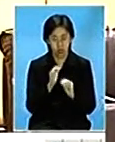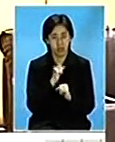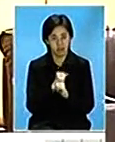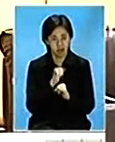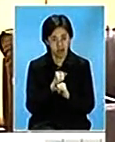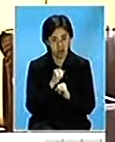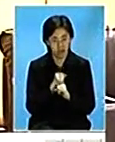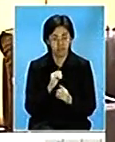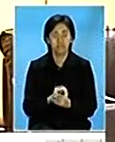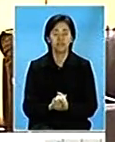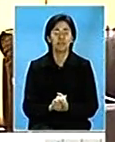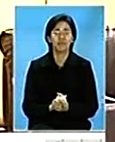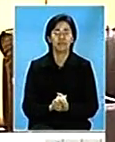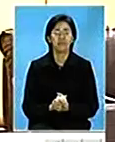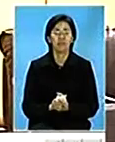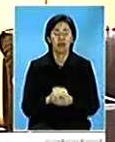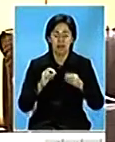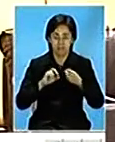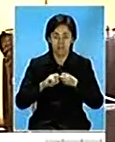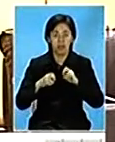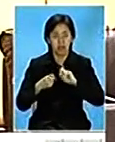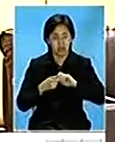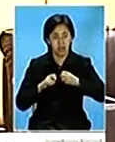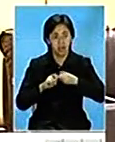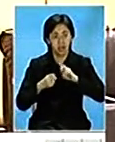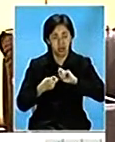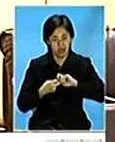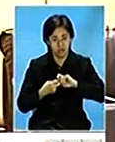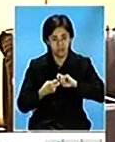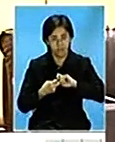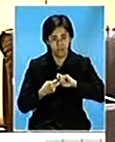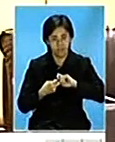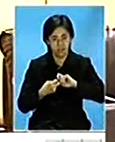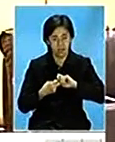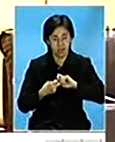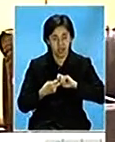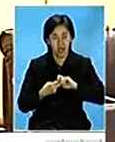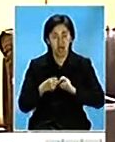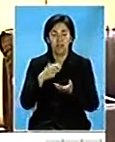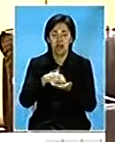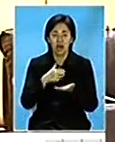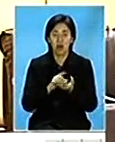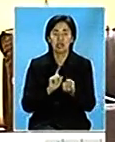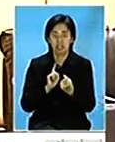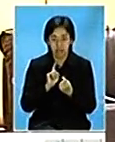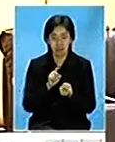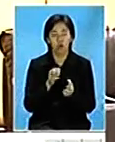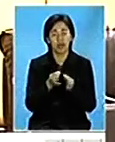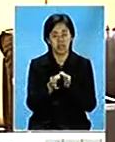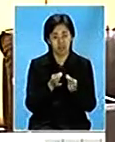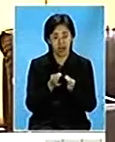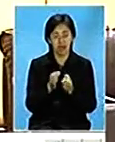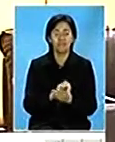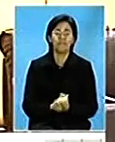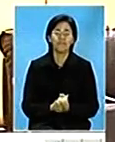และก็นำปัญหามาตอบดังนี้ครับคำถ